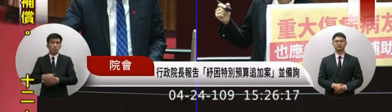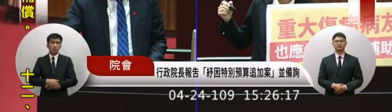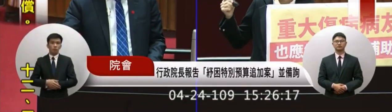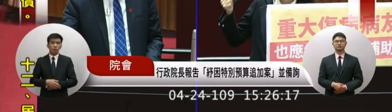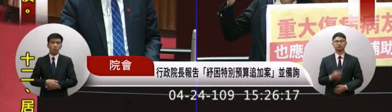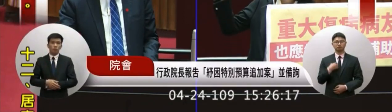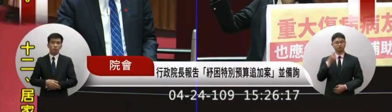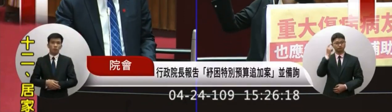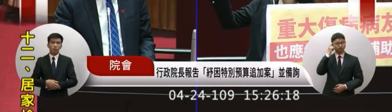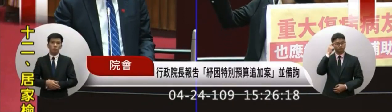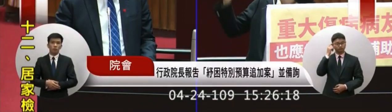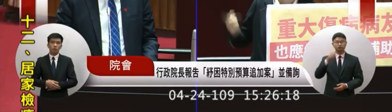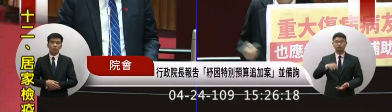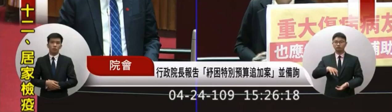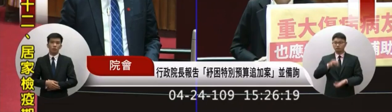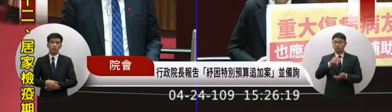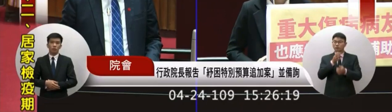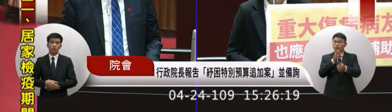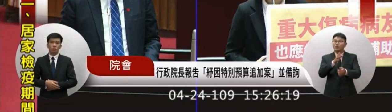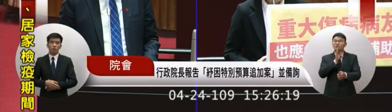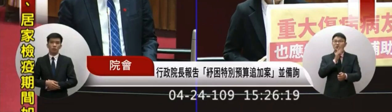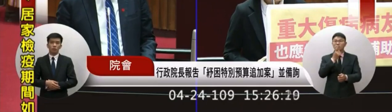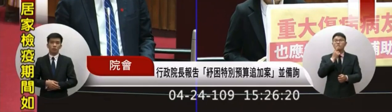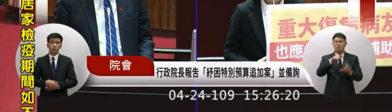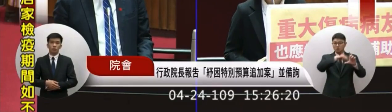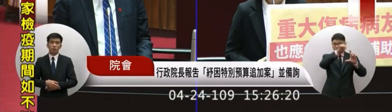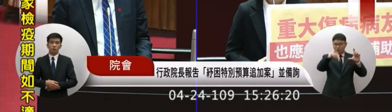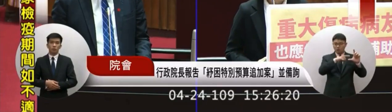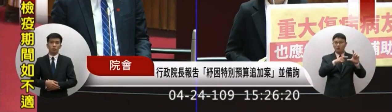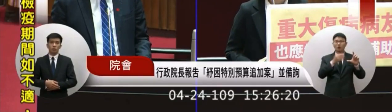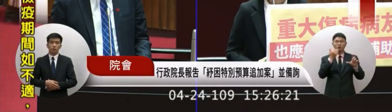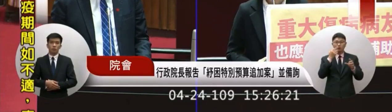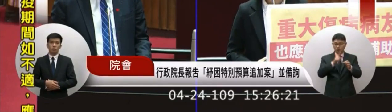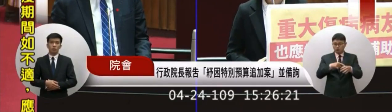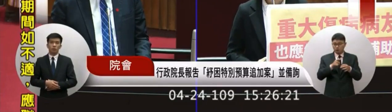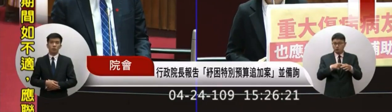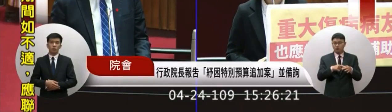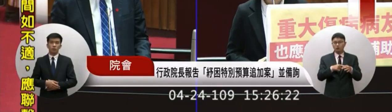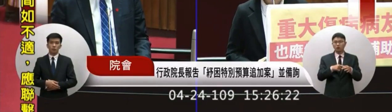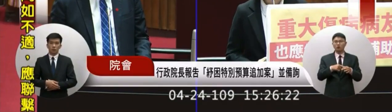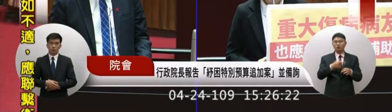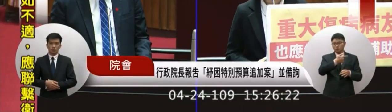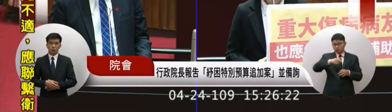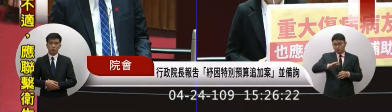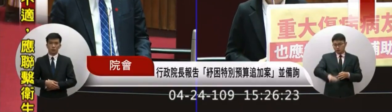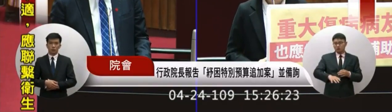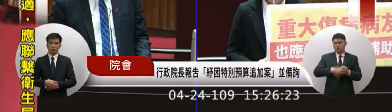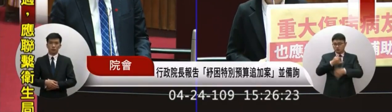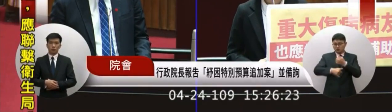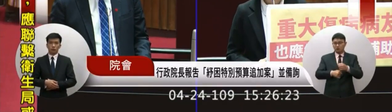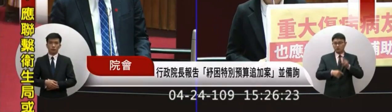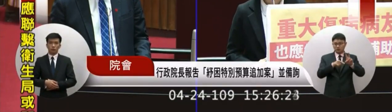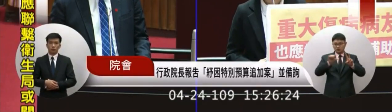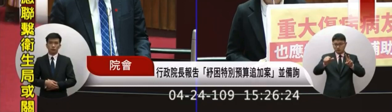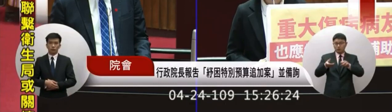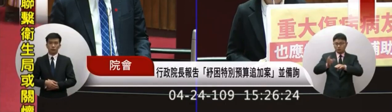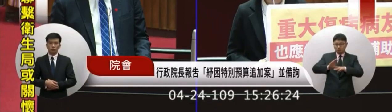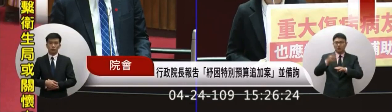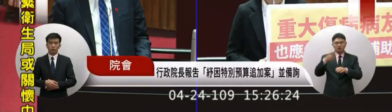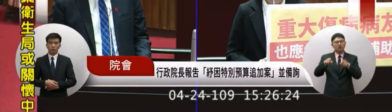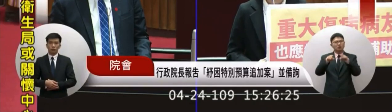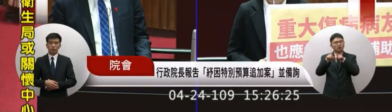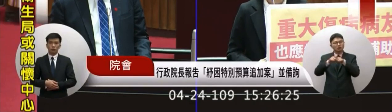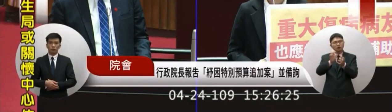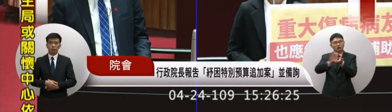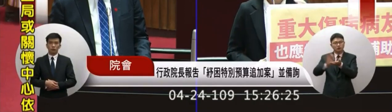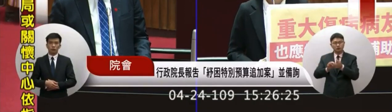想我们这边其实有提出来，就是在红框部分，就是收入小于平均最低生活费的 2.5 倍，且未超过平均消